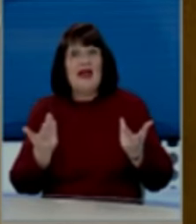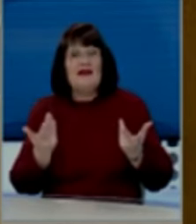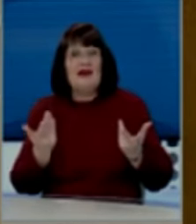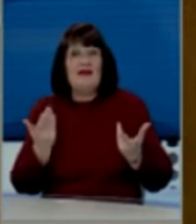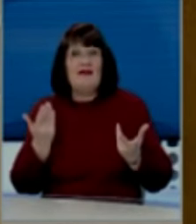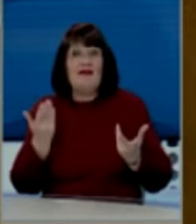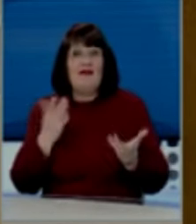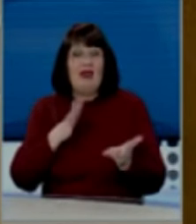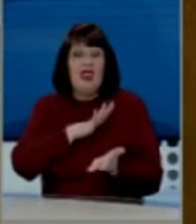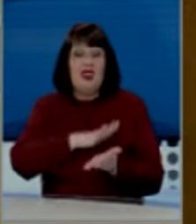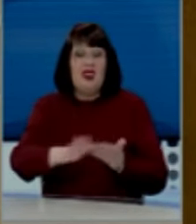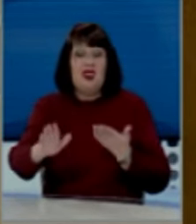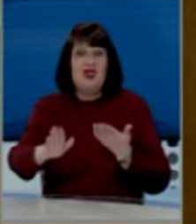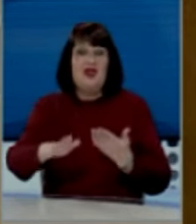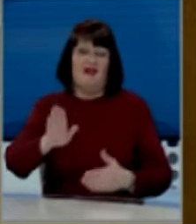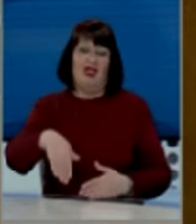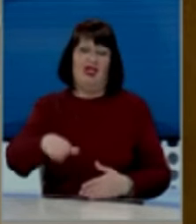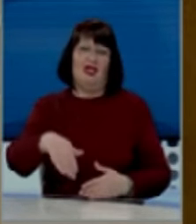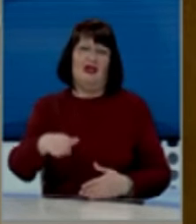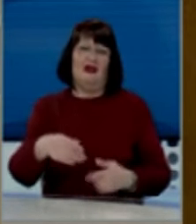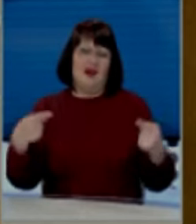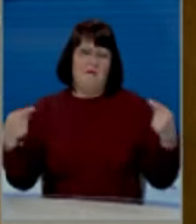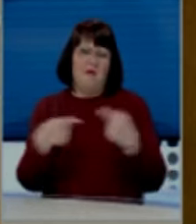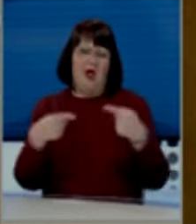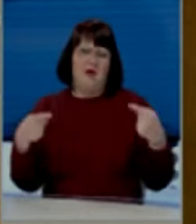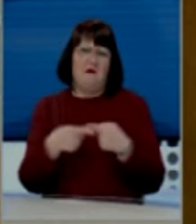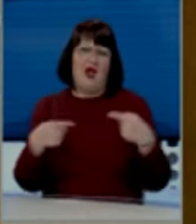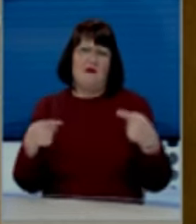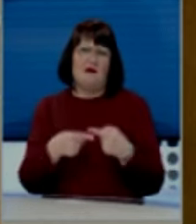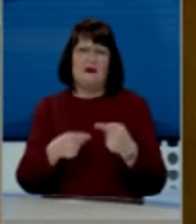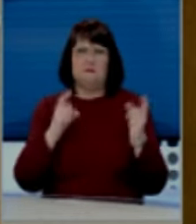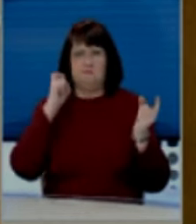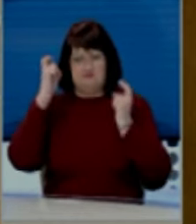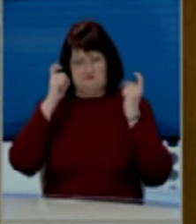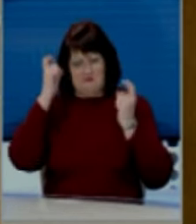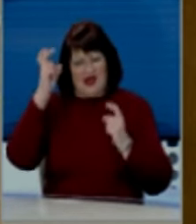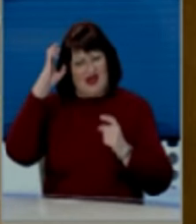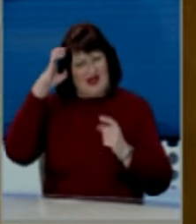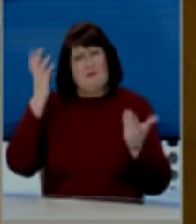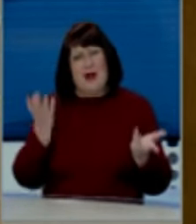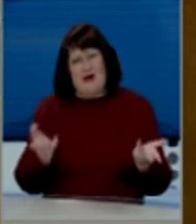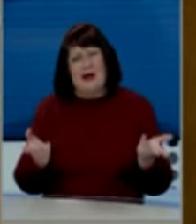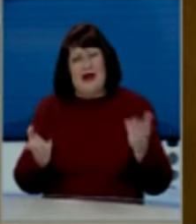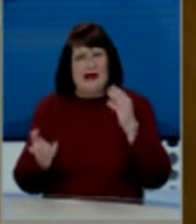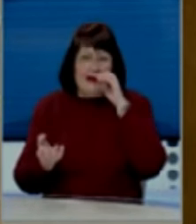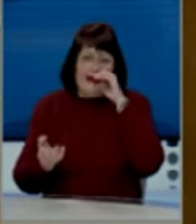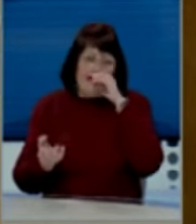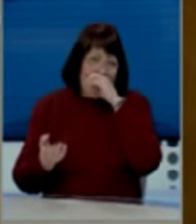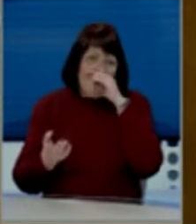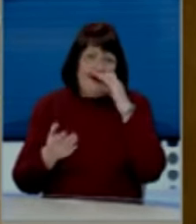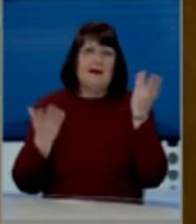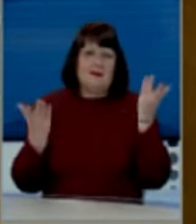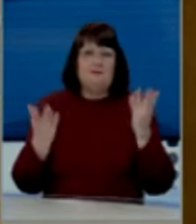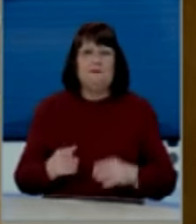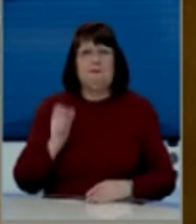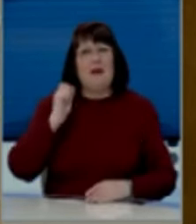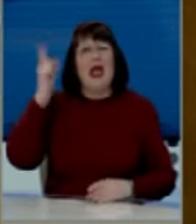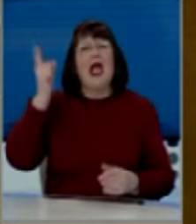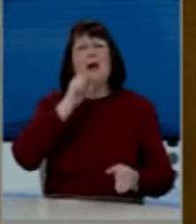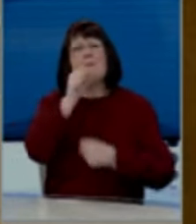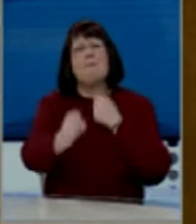μονοπάτια της κοινής αντιπαράθεσης. Αναρωτιέμαι, θυμάμαι, ξέρετε, όταν στην επέτειο